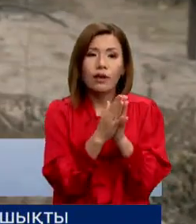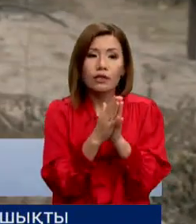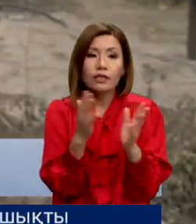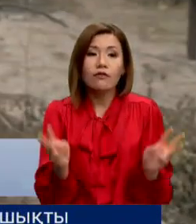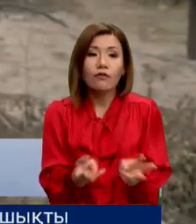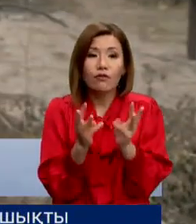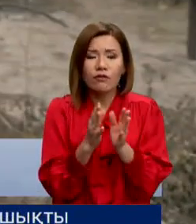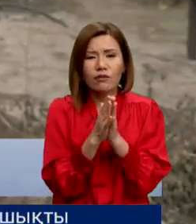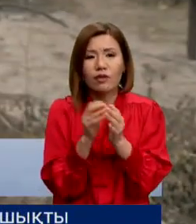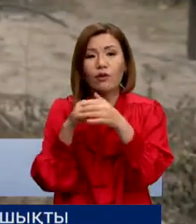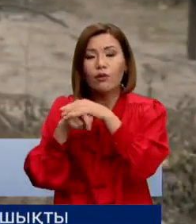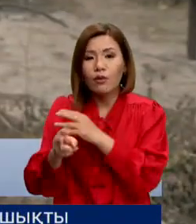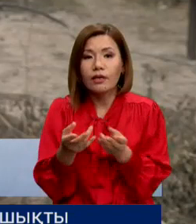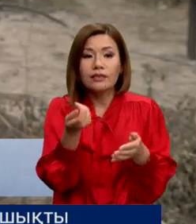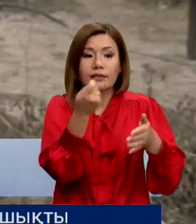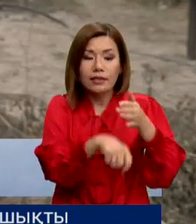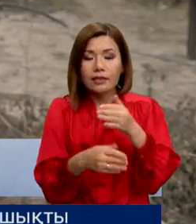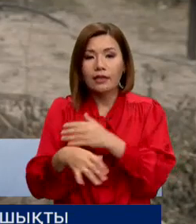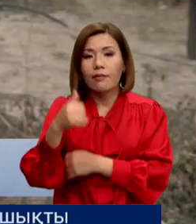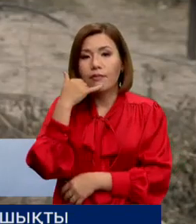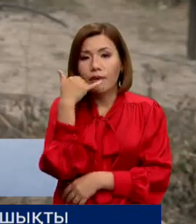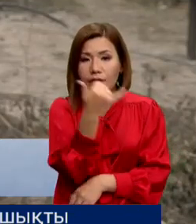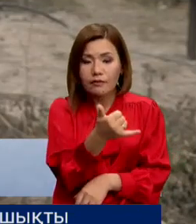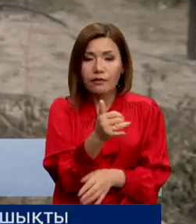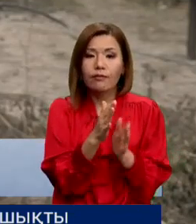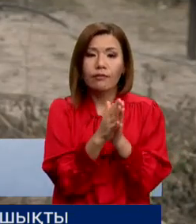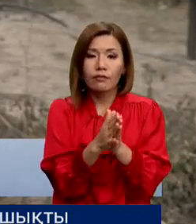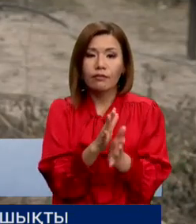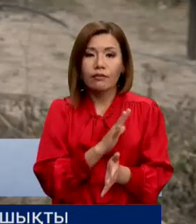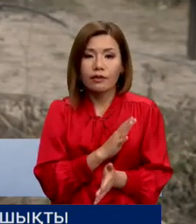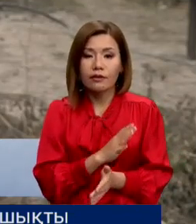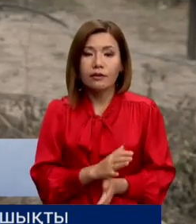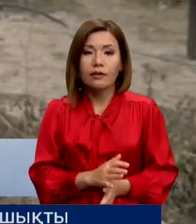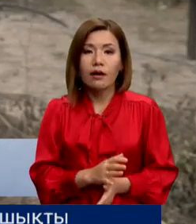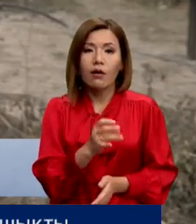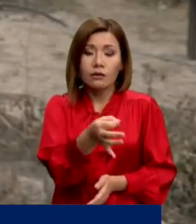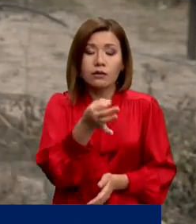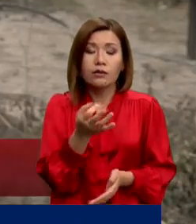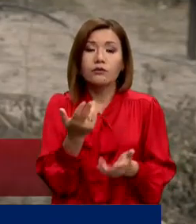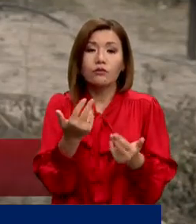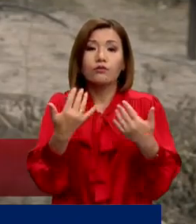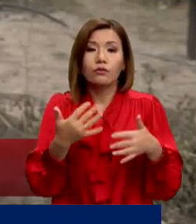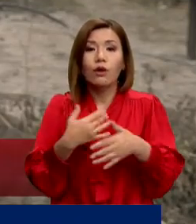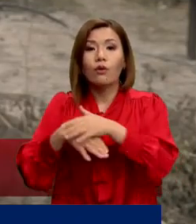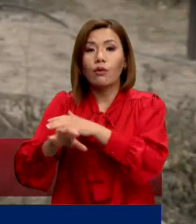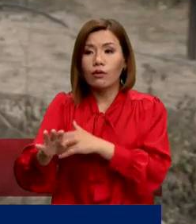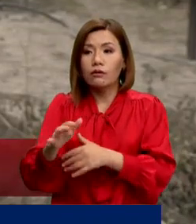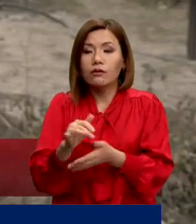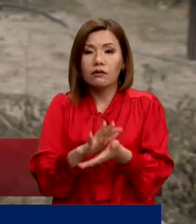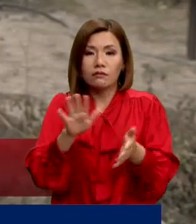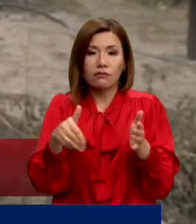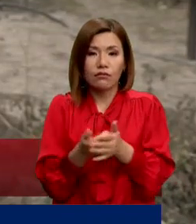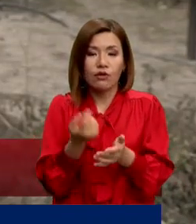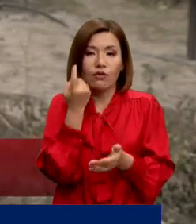пожар, то ты же убегай, закрой хату. Позвонила на телефон. Он сказал: все, я ухожу. И все, и видно,